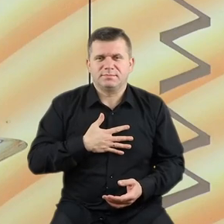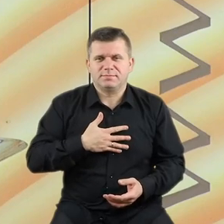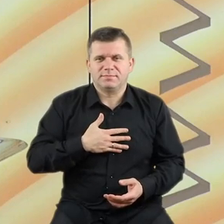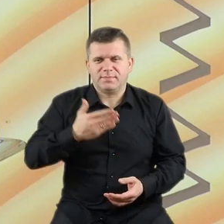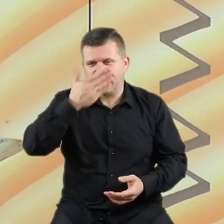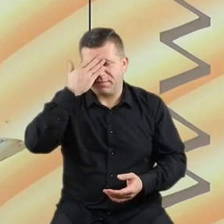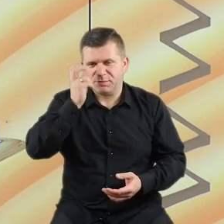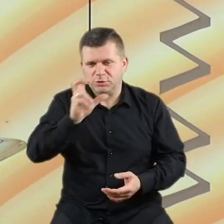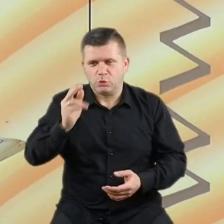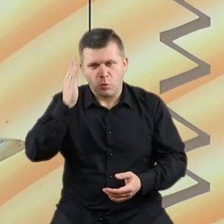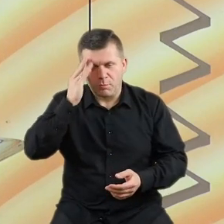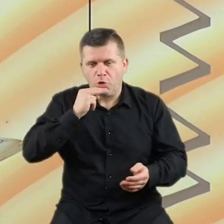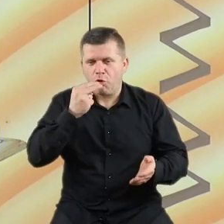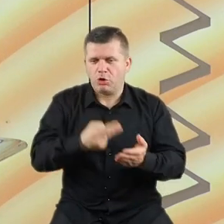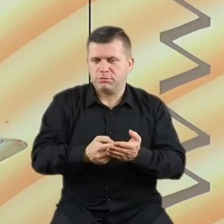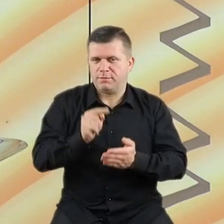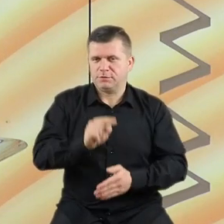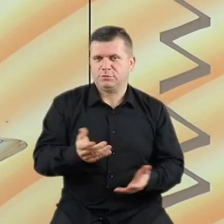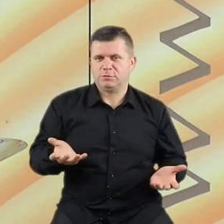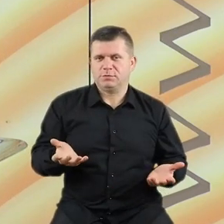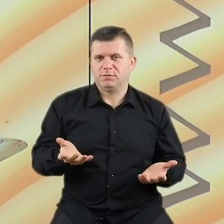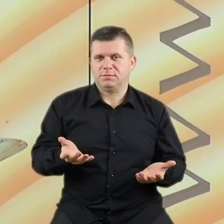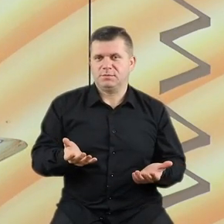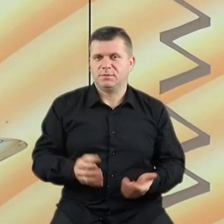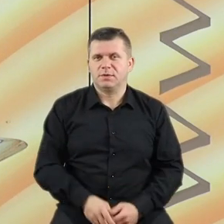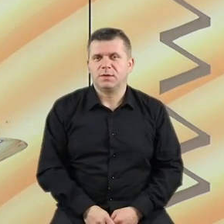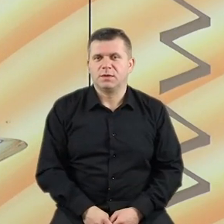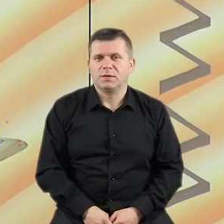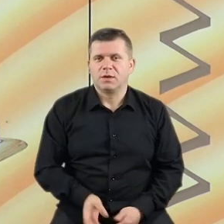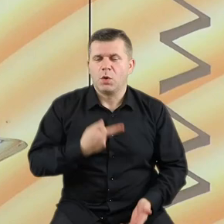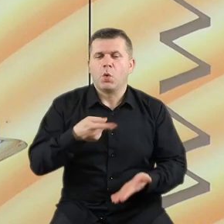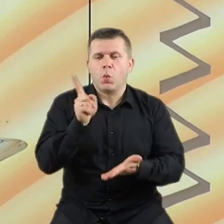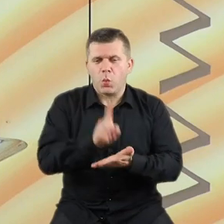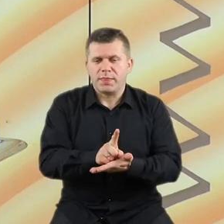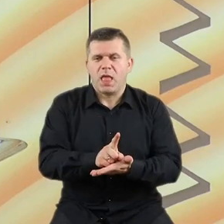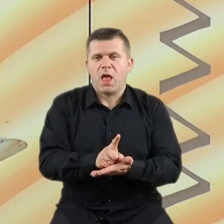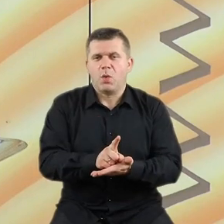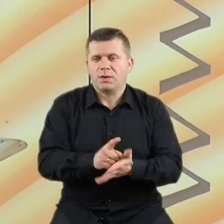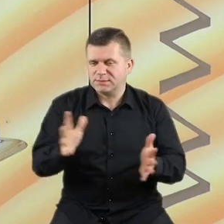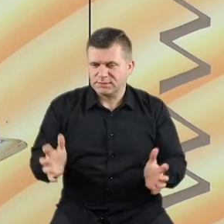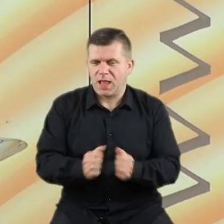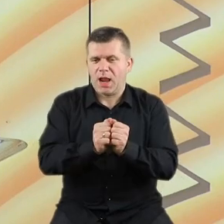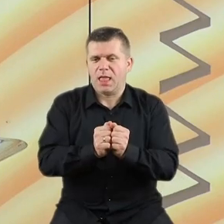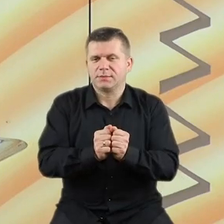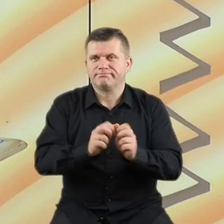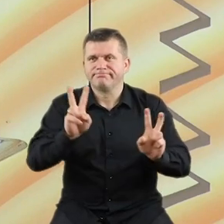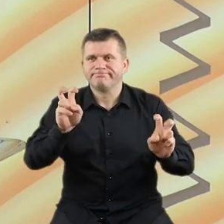nie wiem, czy będzie chciała i czy umiała odpowiedzieć na to. Natomiast udało mi się znaleźć taki język, że